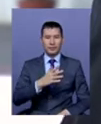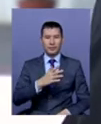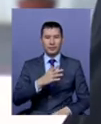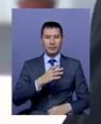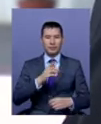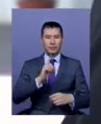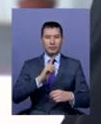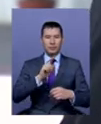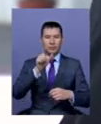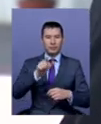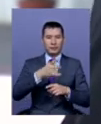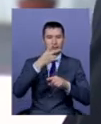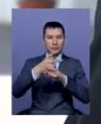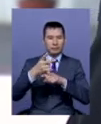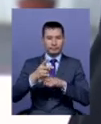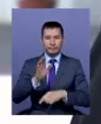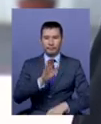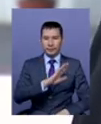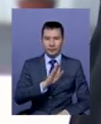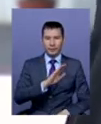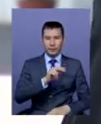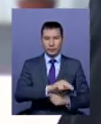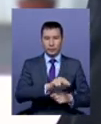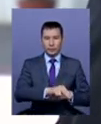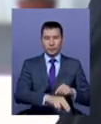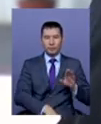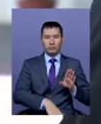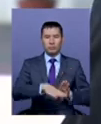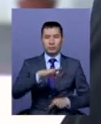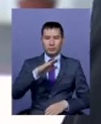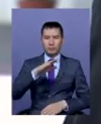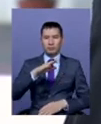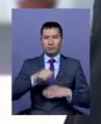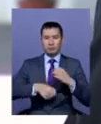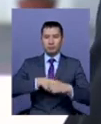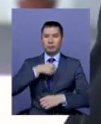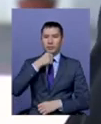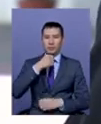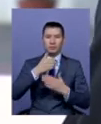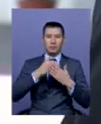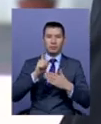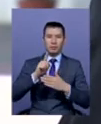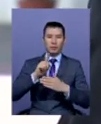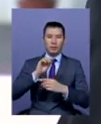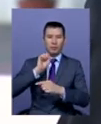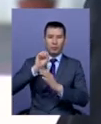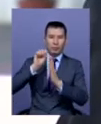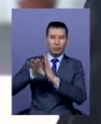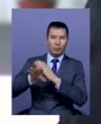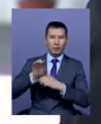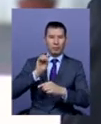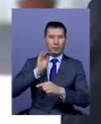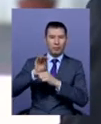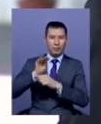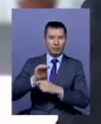ешкімге қиянат жасама. Сен бекерден бекер біреуге тиіспе, біреуге жала жаппа. Осы қағиданы